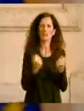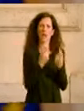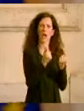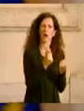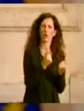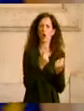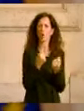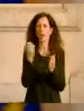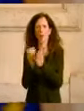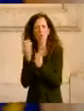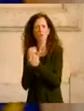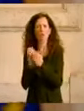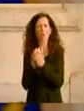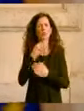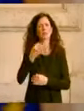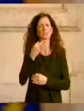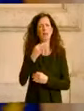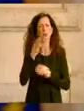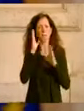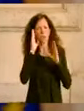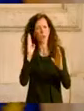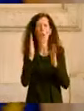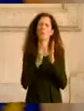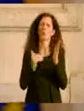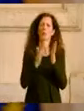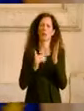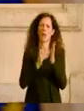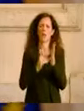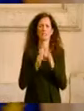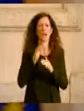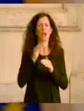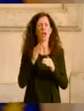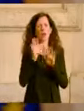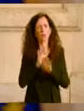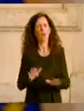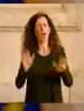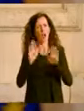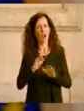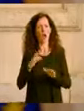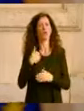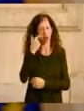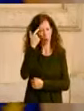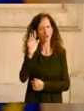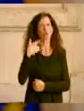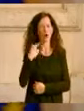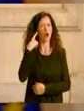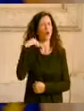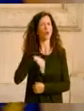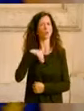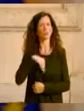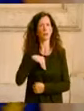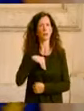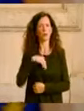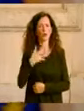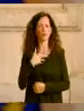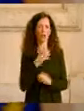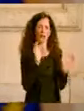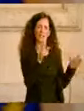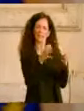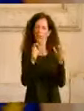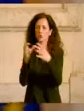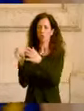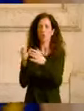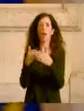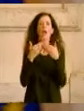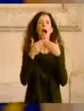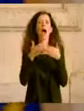gradualità, con prudenza. Io sono consapevole che per alcuni settori riapertura